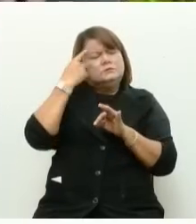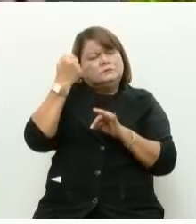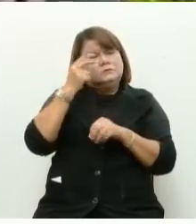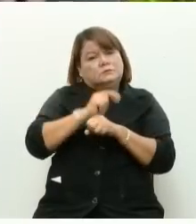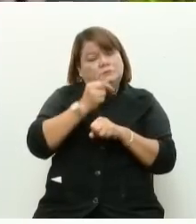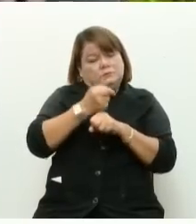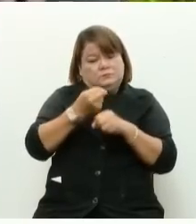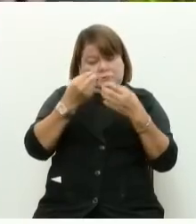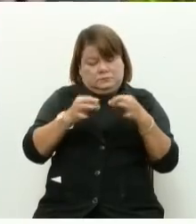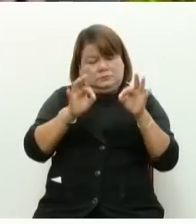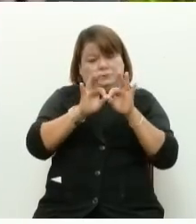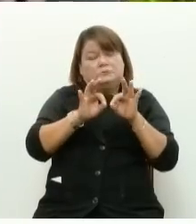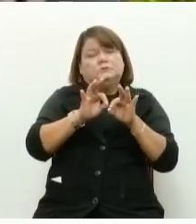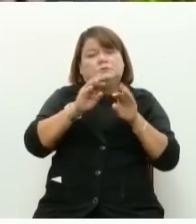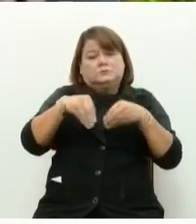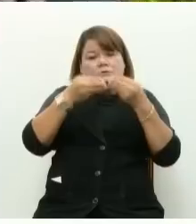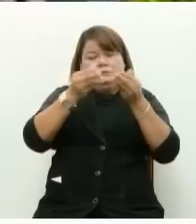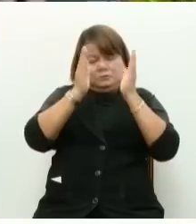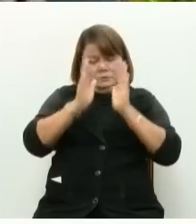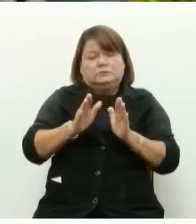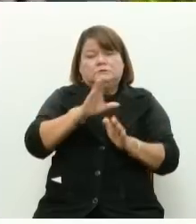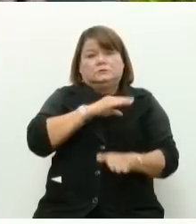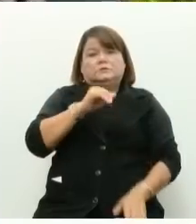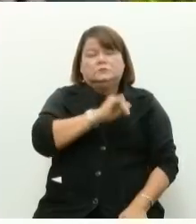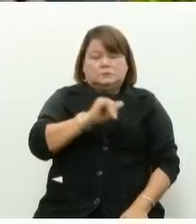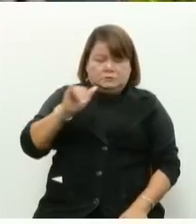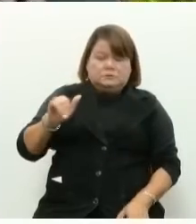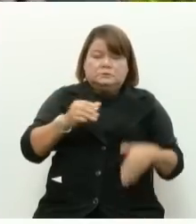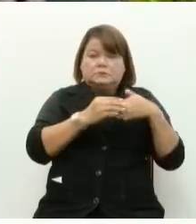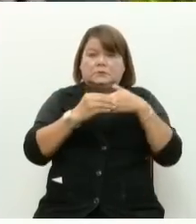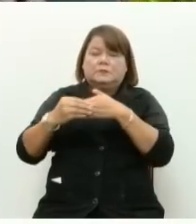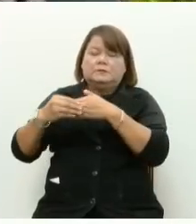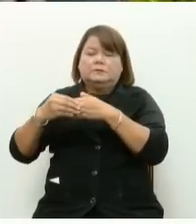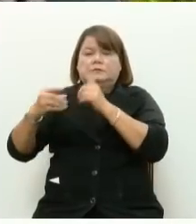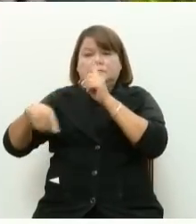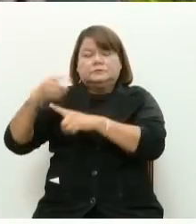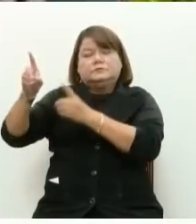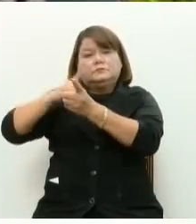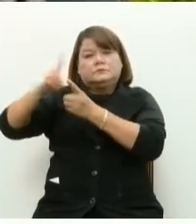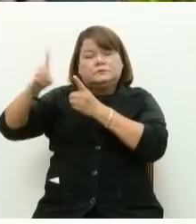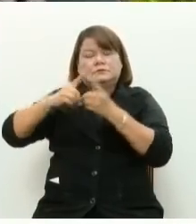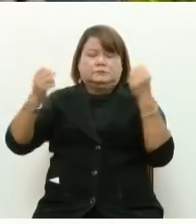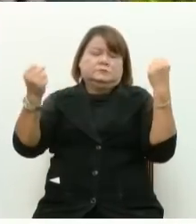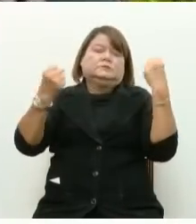ที่หลักที่เราจะต้องสร้างคนสร้างเยาวชนและนำไปสู่สังคมที่เข้มแข็งแล้วก็เต็มไปด้วยคน